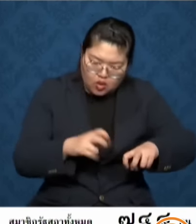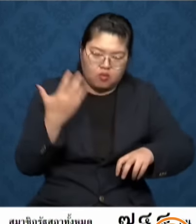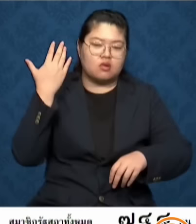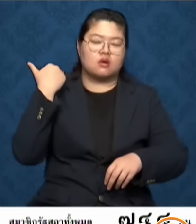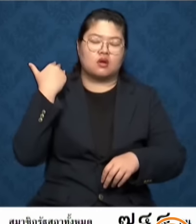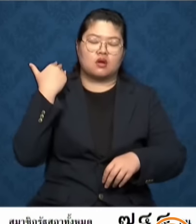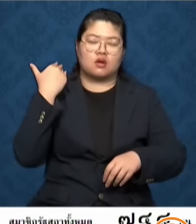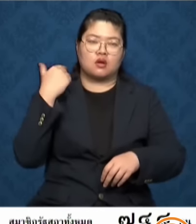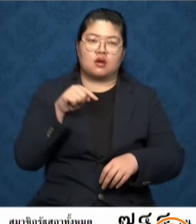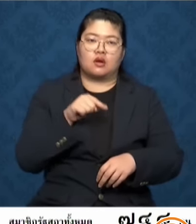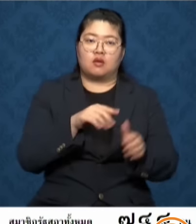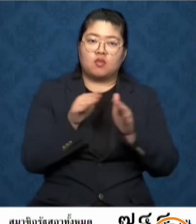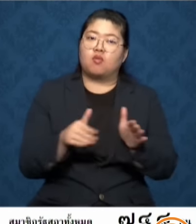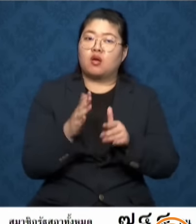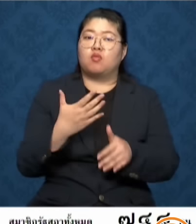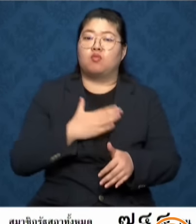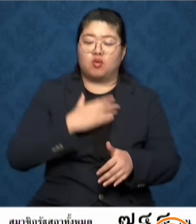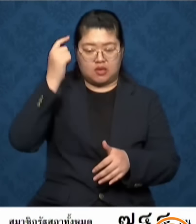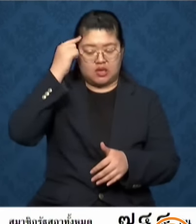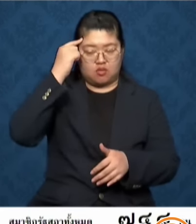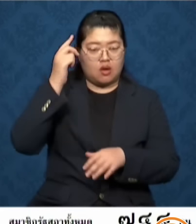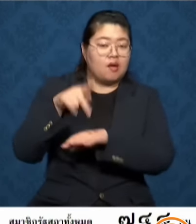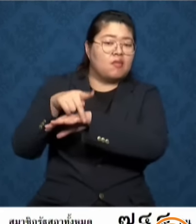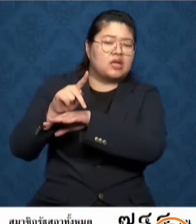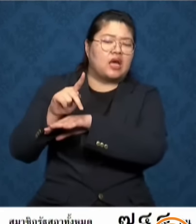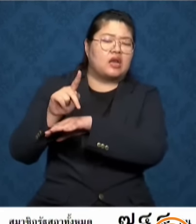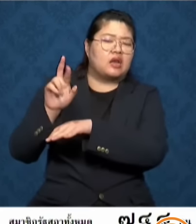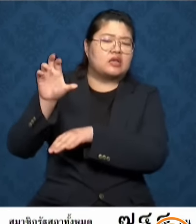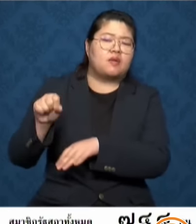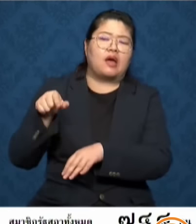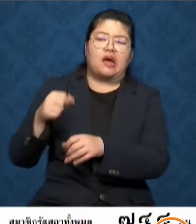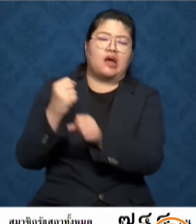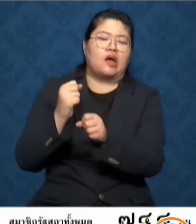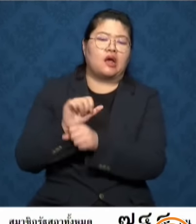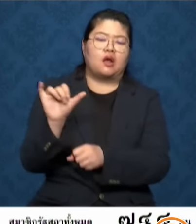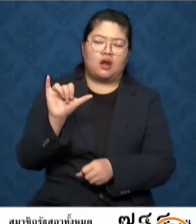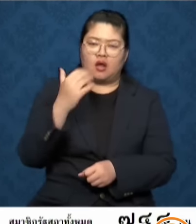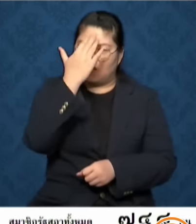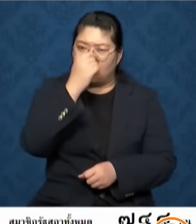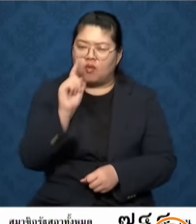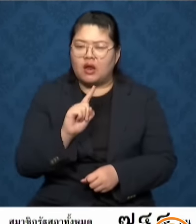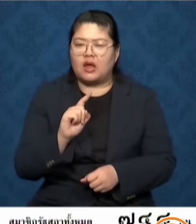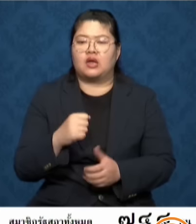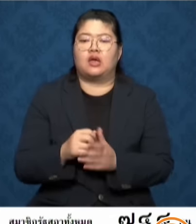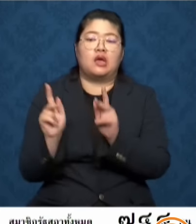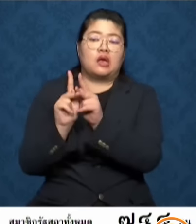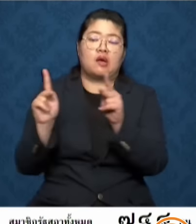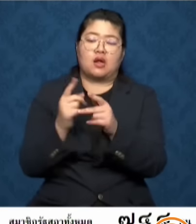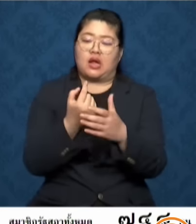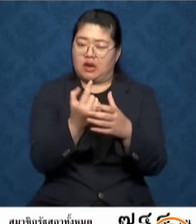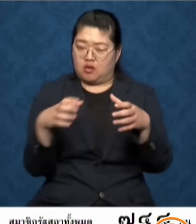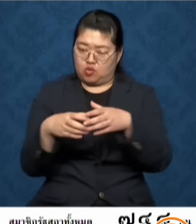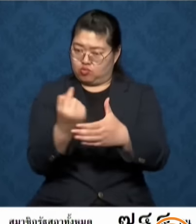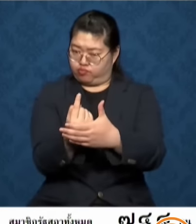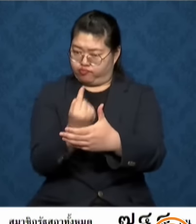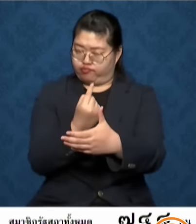พูดเมสะครู่เป็กบนกทผม เทบใจวทประธรสภาานนั้นยไมไดทำเลยทานเจากตัวแทนของคณะกรมการททานประธานต